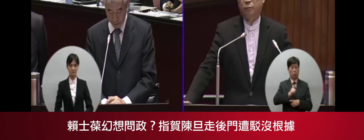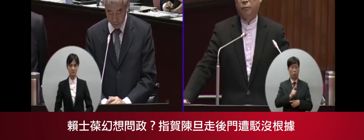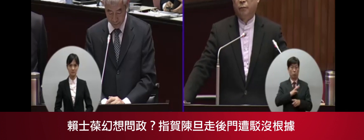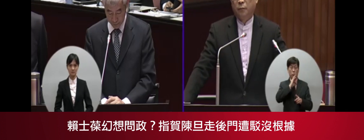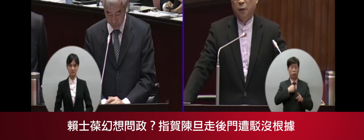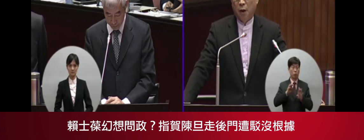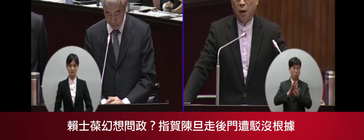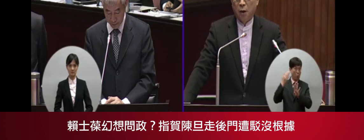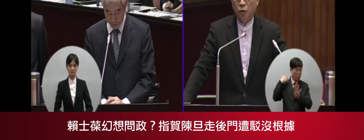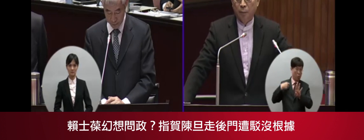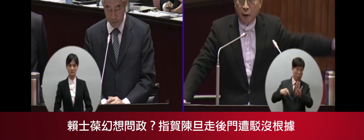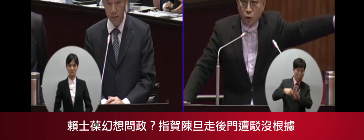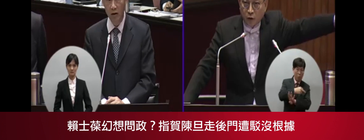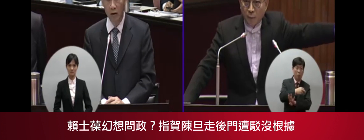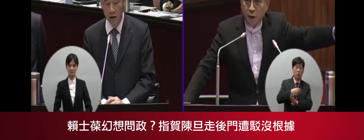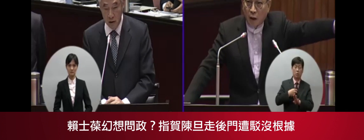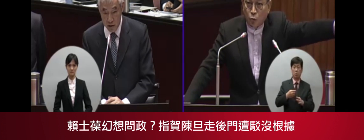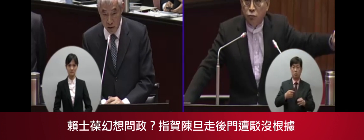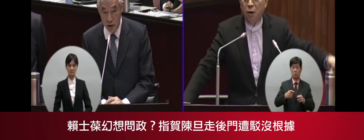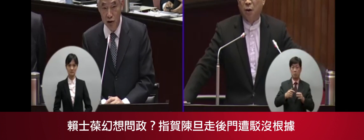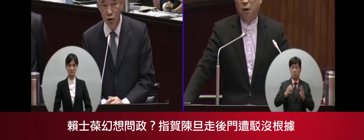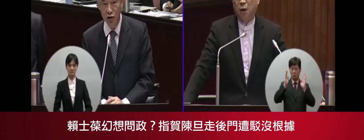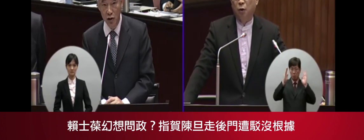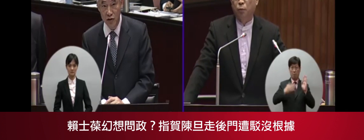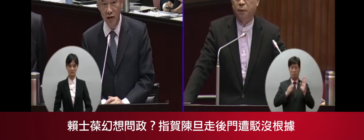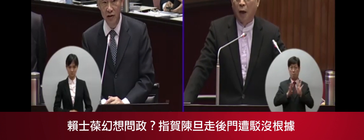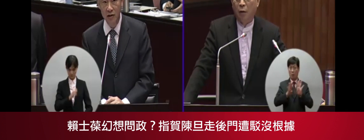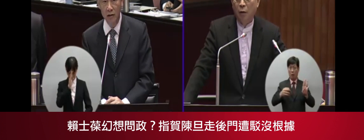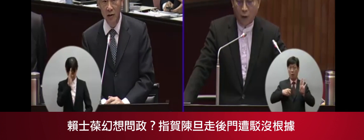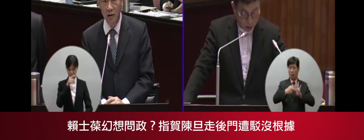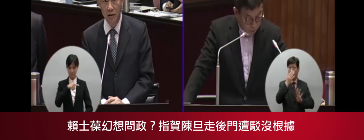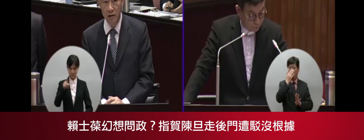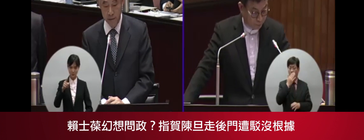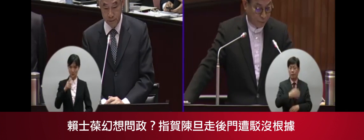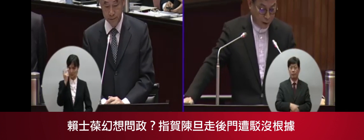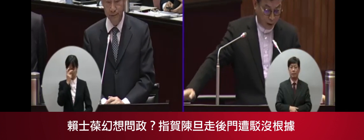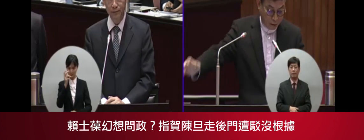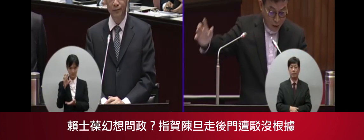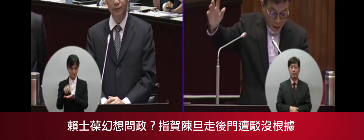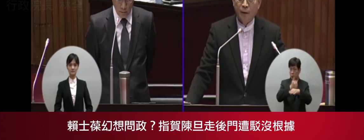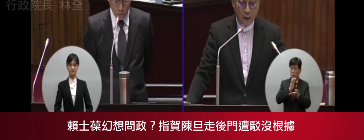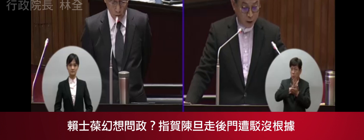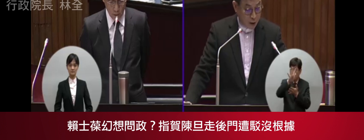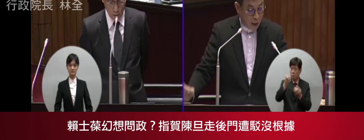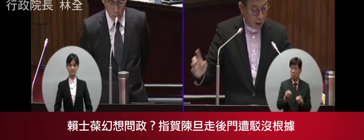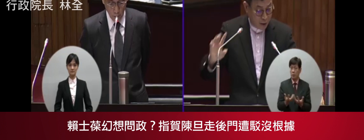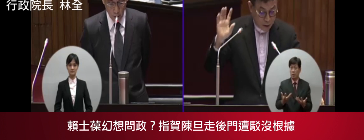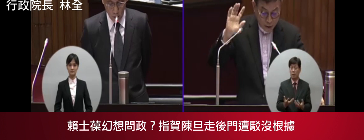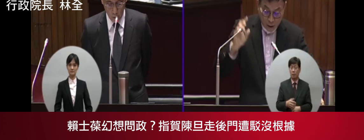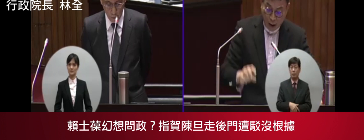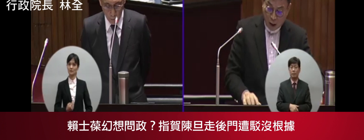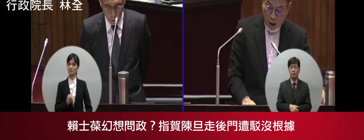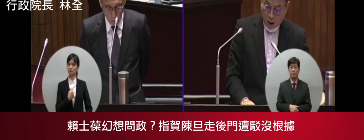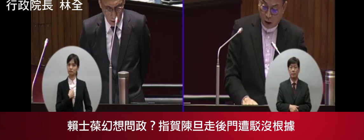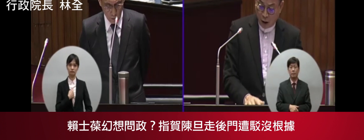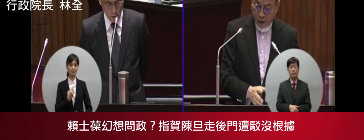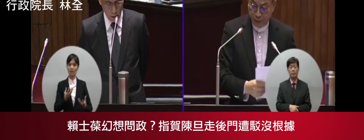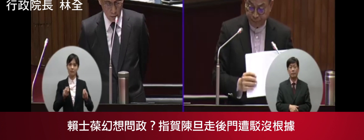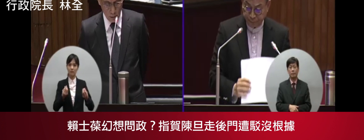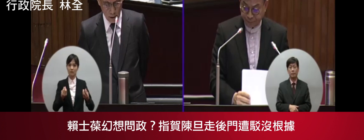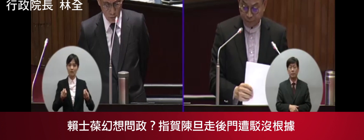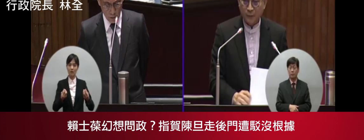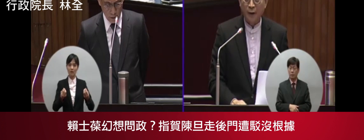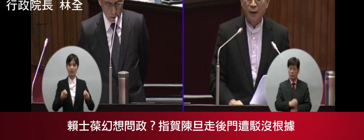后门，说你不敢走前门，人家要堵你。 请您去求证。 知道。好，好。 我不是，我们没有骂